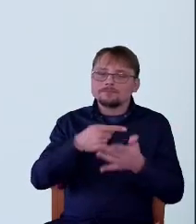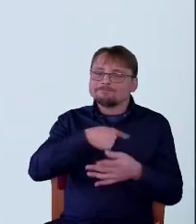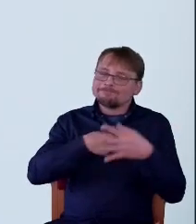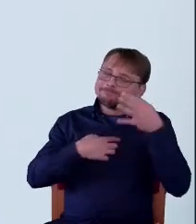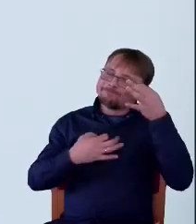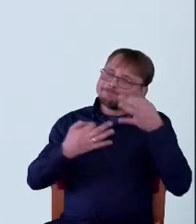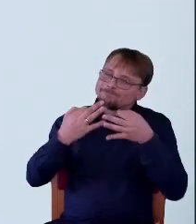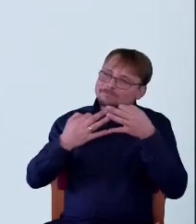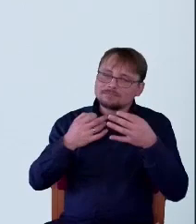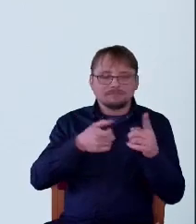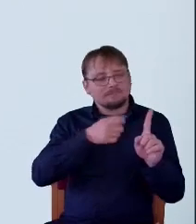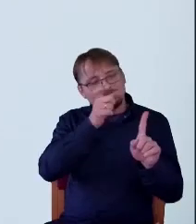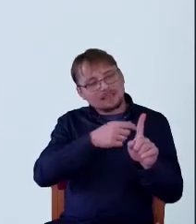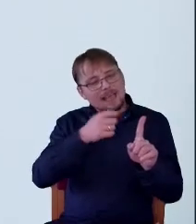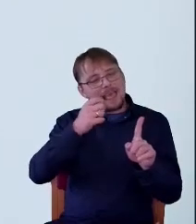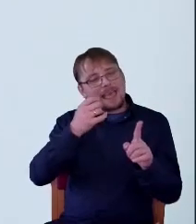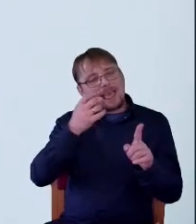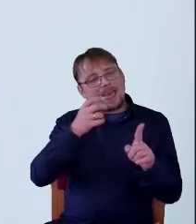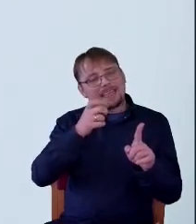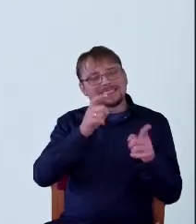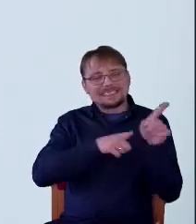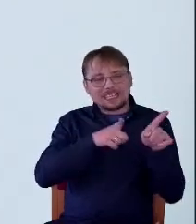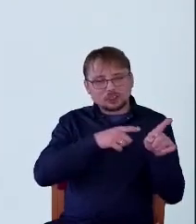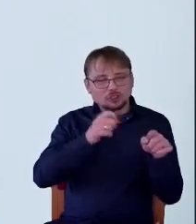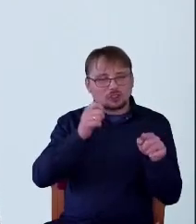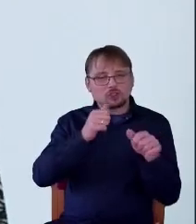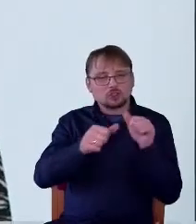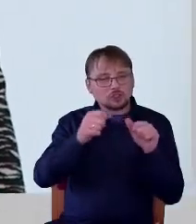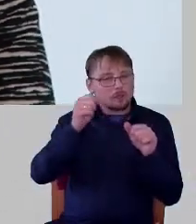czy mamy do czynienia z niepełnosprawnością intelektualną w stopniu znacznym,